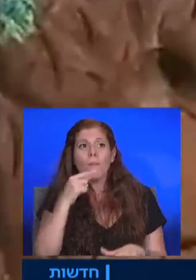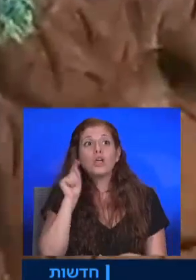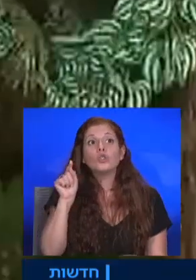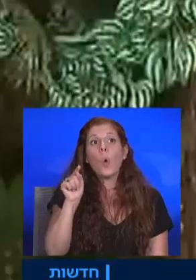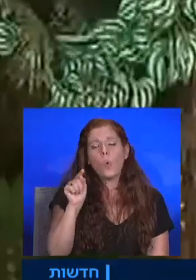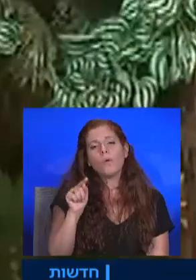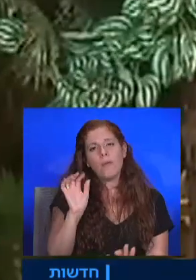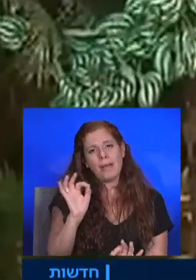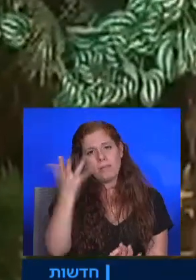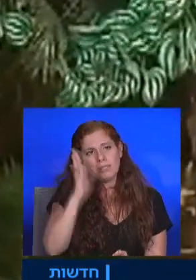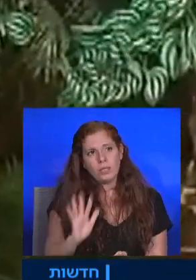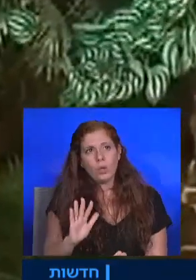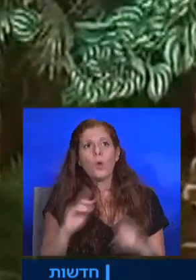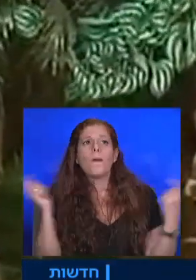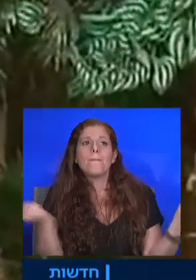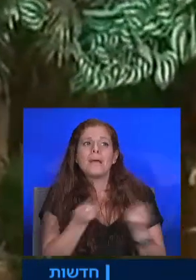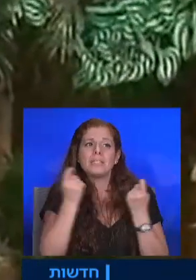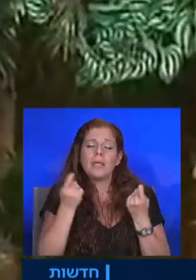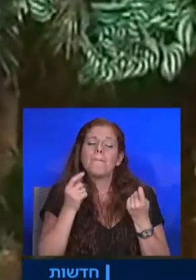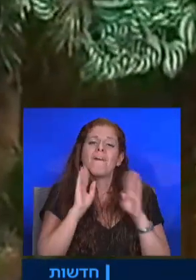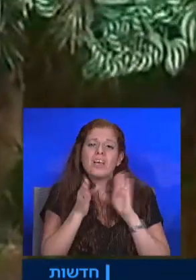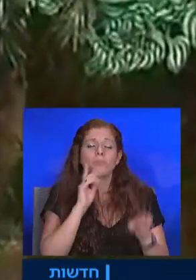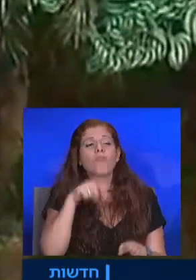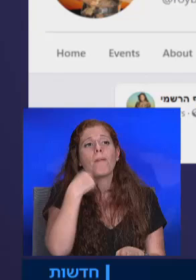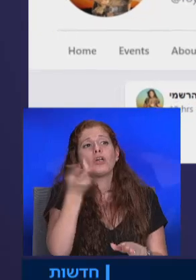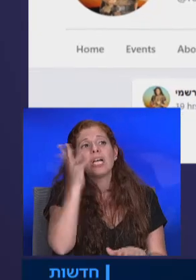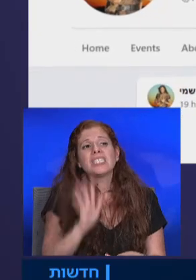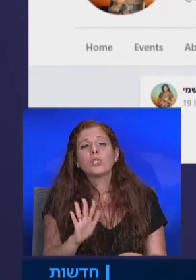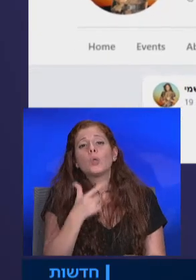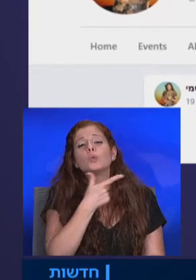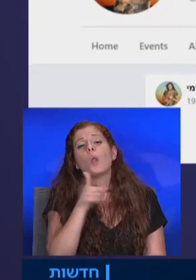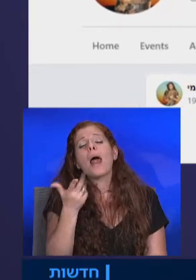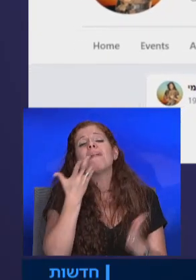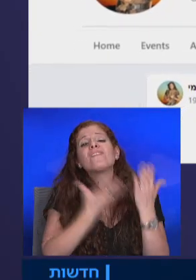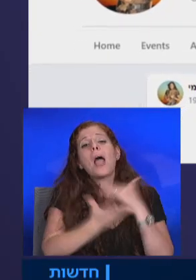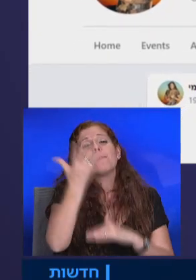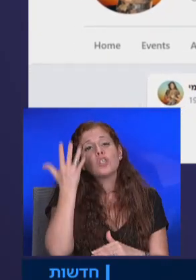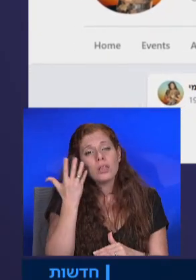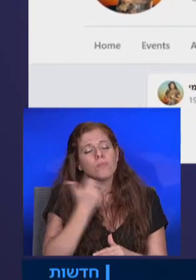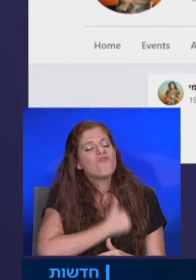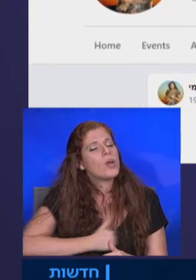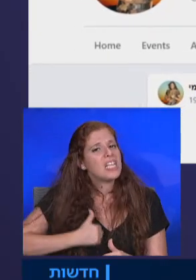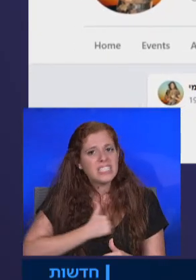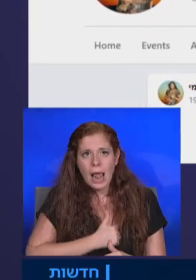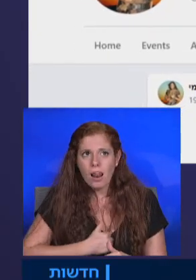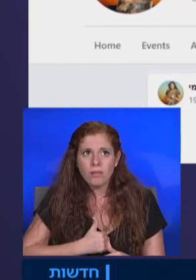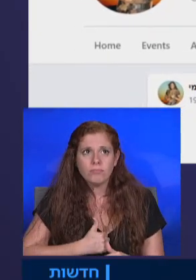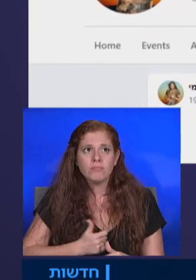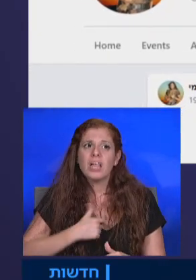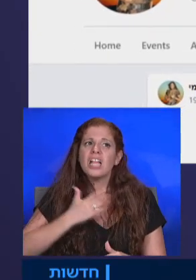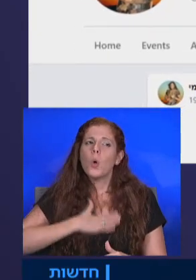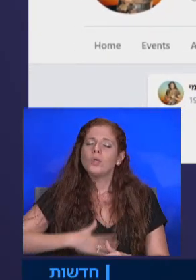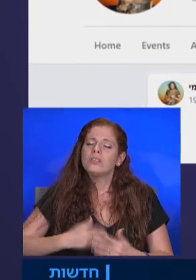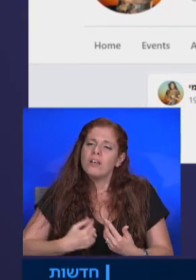בעמוד הפייסבוק שלו, ובו ציין שהסרטון צולם לפני 5 שנים, והתנצל. אני רוצה להביע את צערי העמוק על